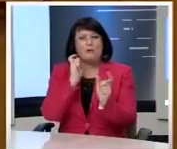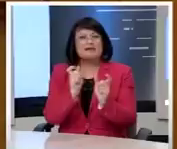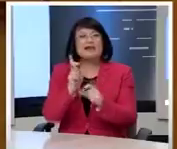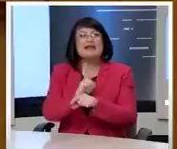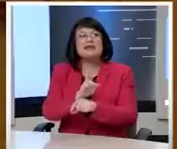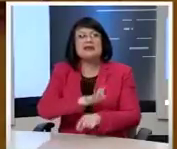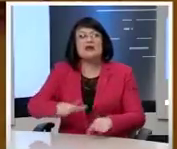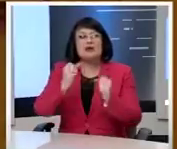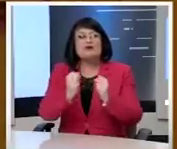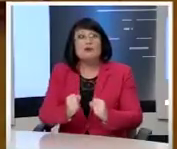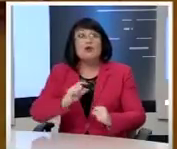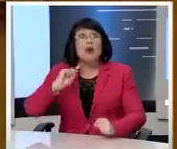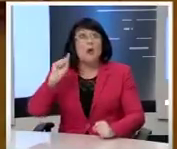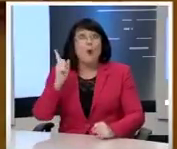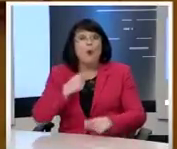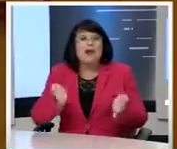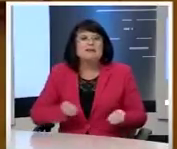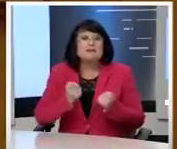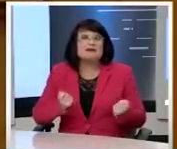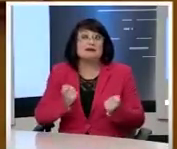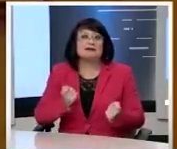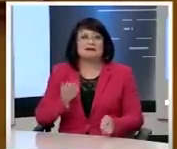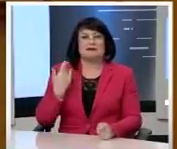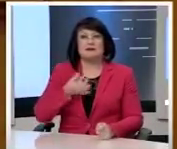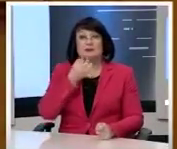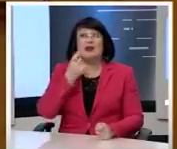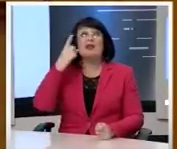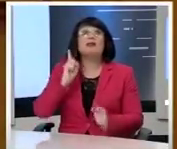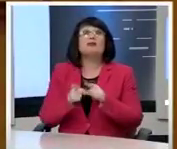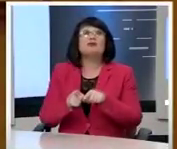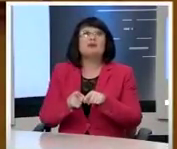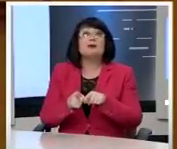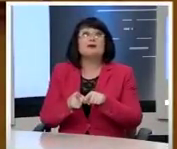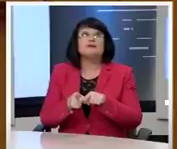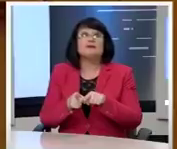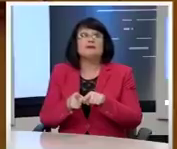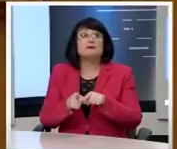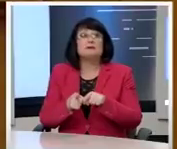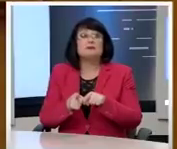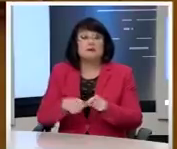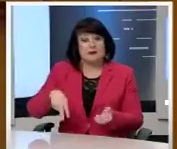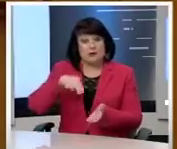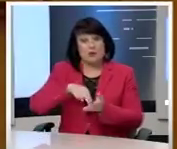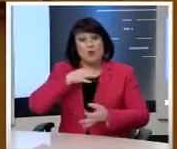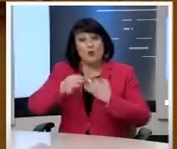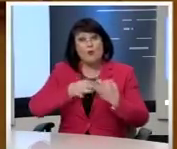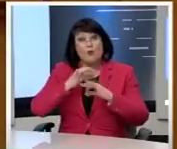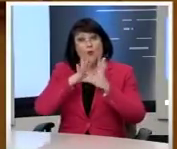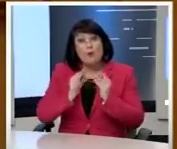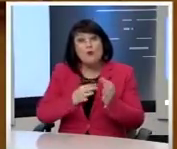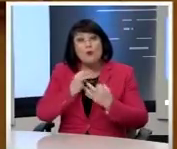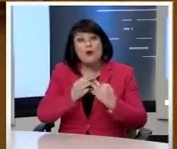γεωγραφικό προσδιορισμό για όλες τις κρίσεις. Αυτό δεν το ξέρετε όσοι ανεβαίνετε εδώ και λέτε όλα αυτά